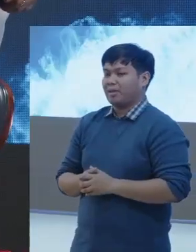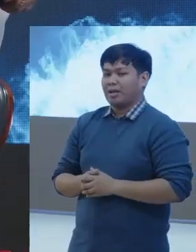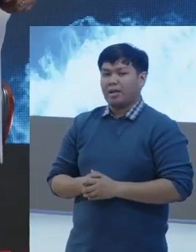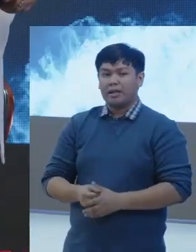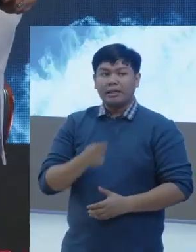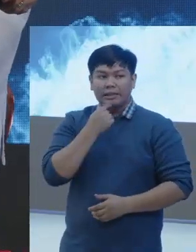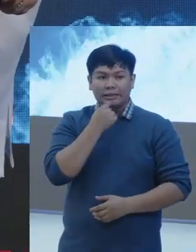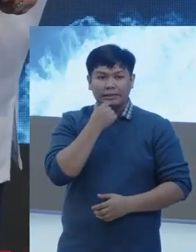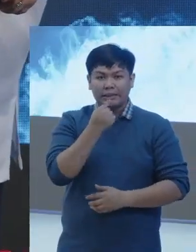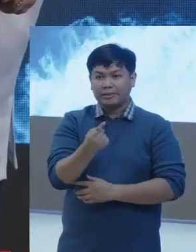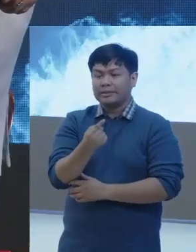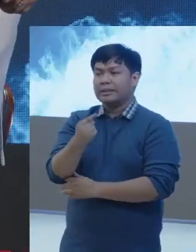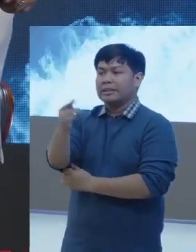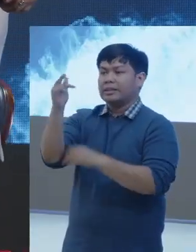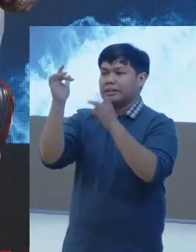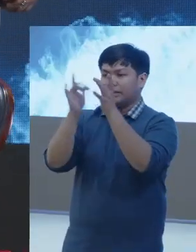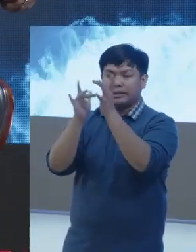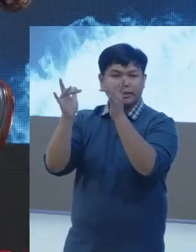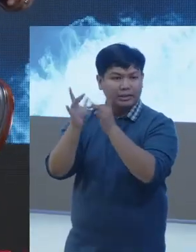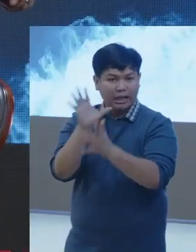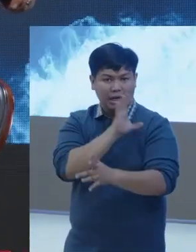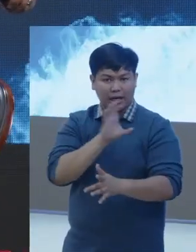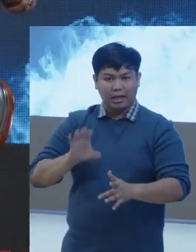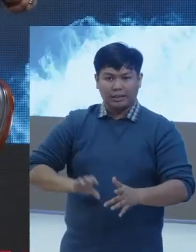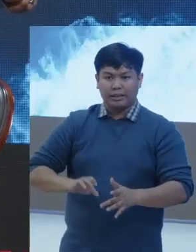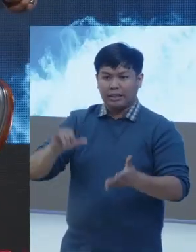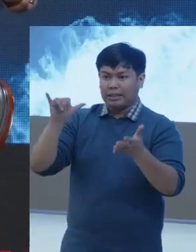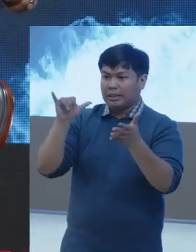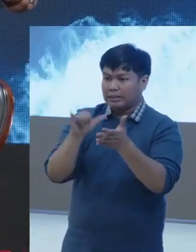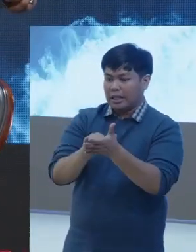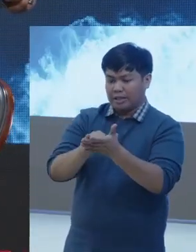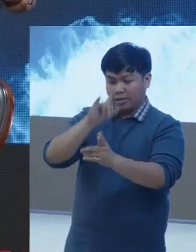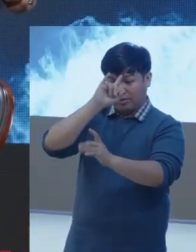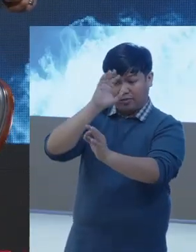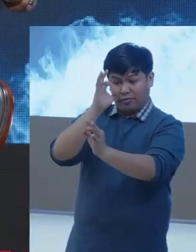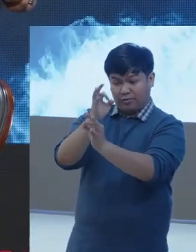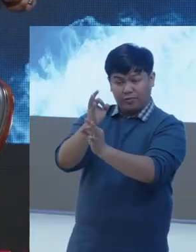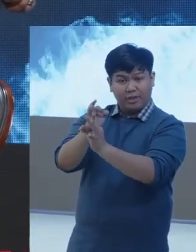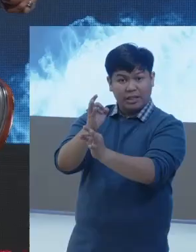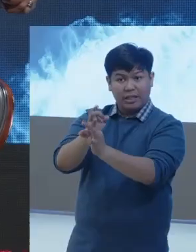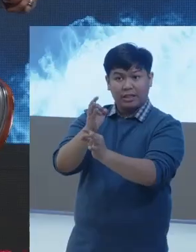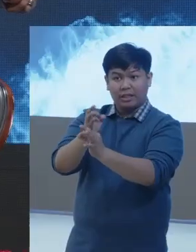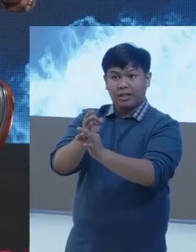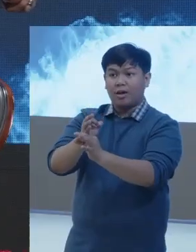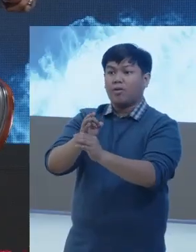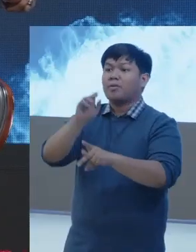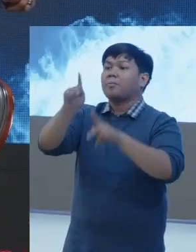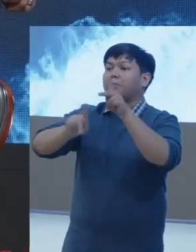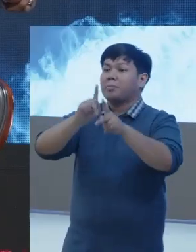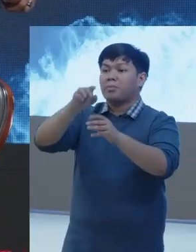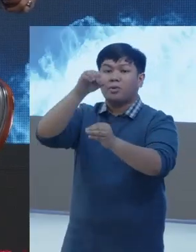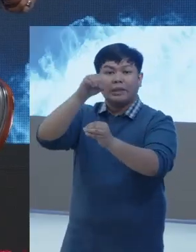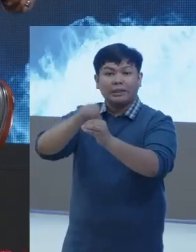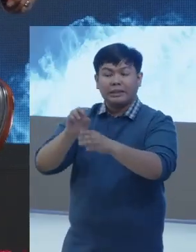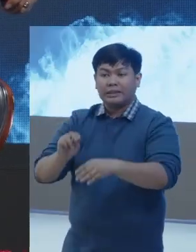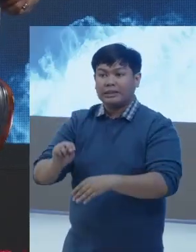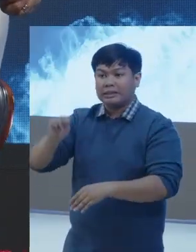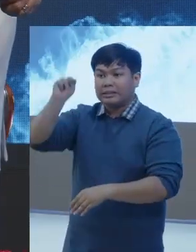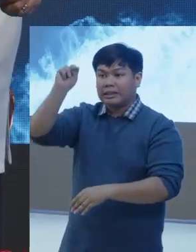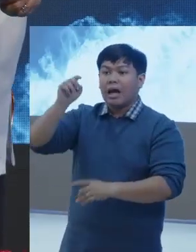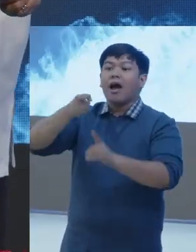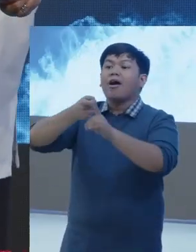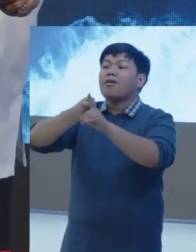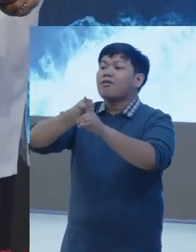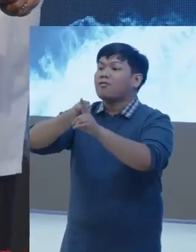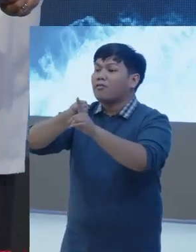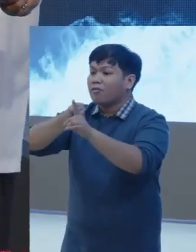Sinabi ito mismo ni Jesus na yung pananampalataya ng mga taga-Nineveh ay nagmula sa mensahe